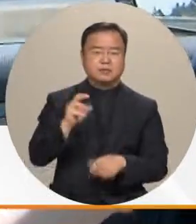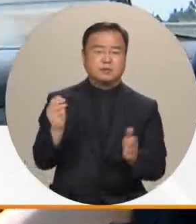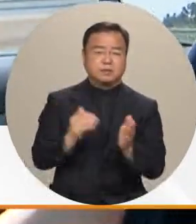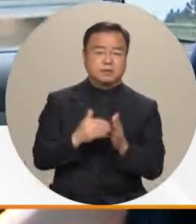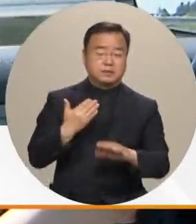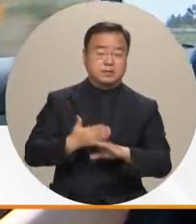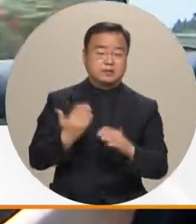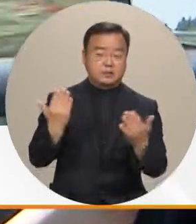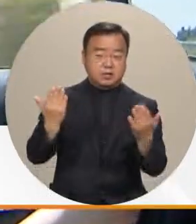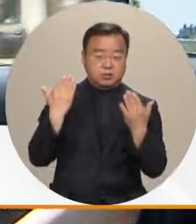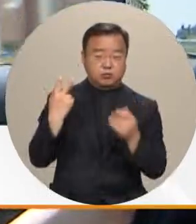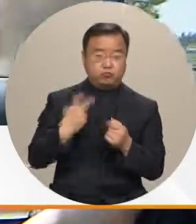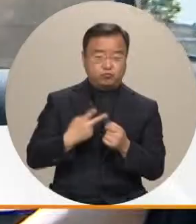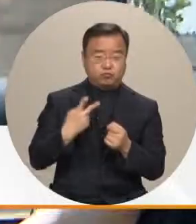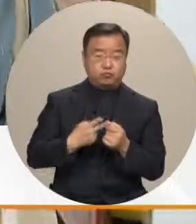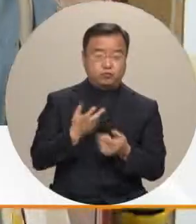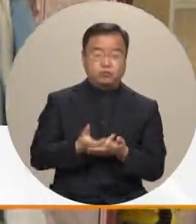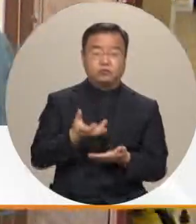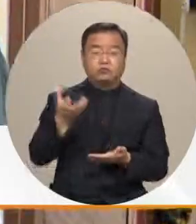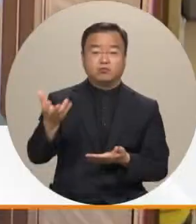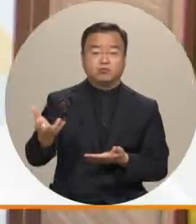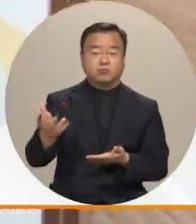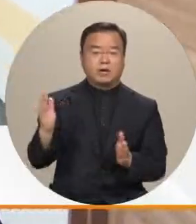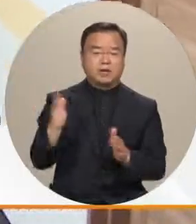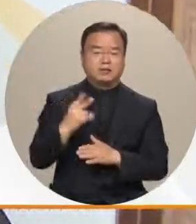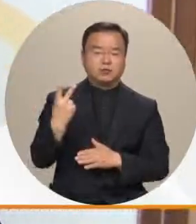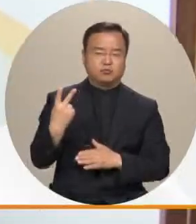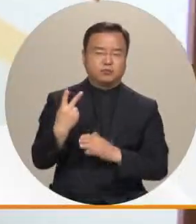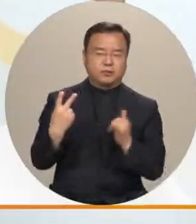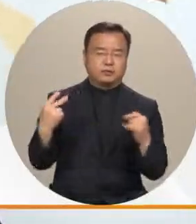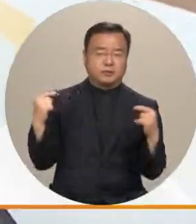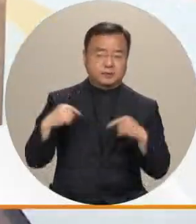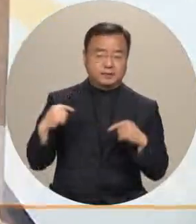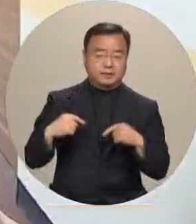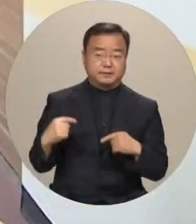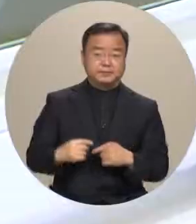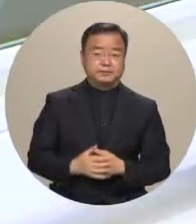다른 학교로 두 번째 출근을 하여 2명의 학생을 상담합니다.